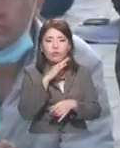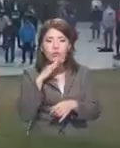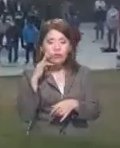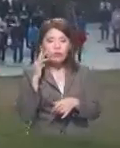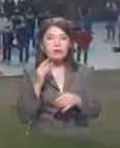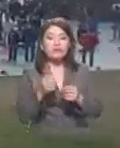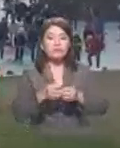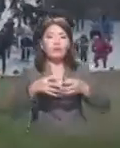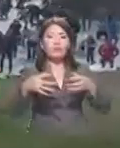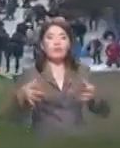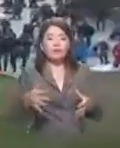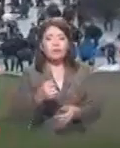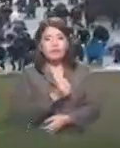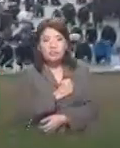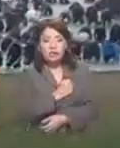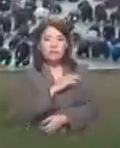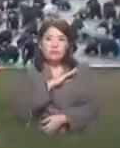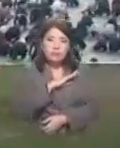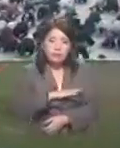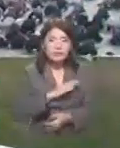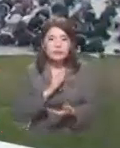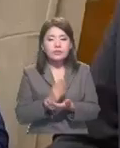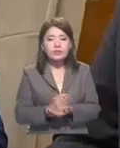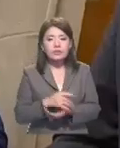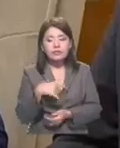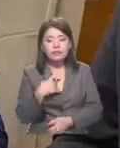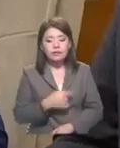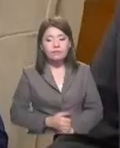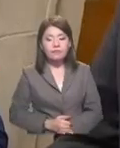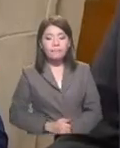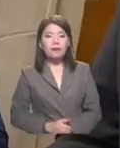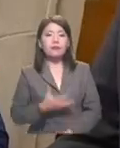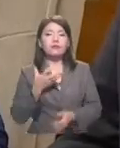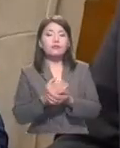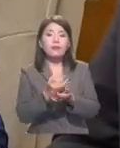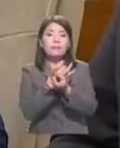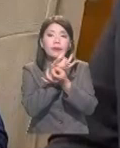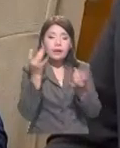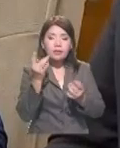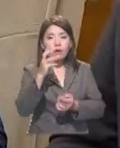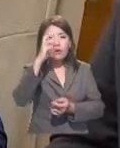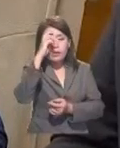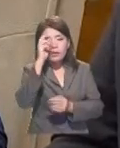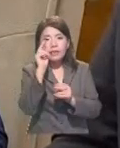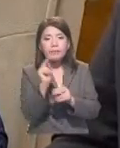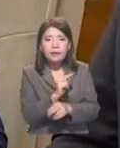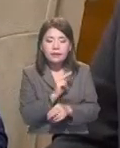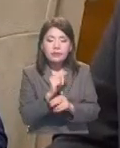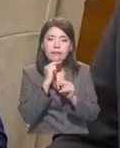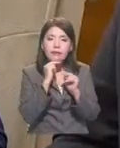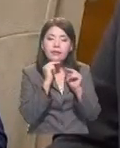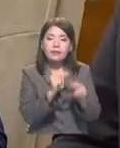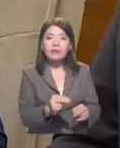көргенде қабырған қайысып көңілің құлазыйды дейді. Төл мәдениетімізге, ұлттық тәрбиемізге мән беріп,